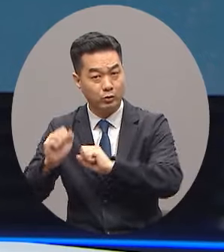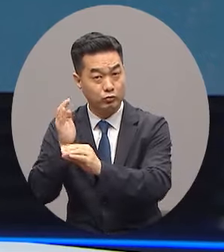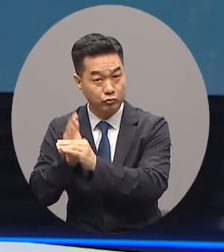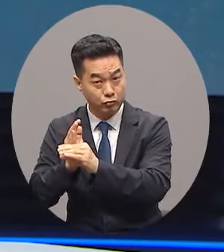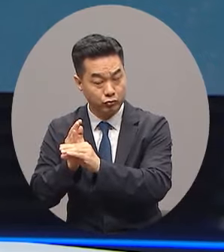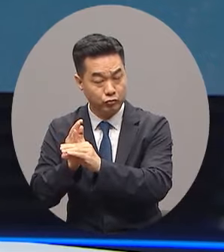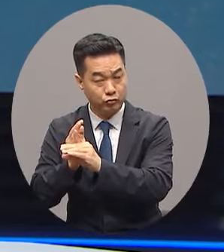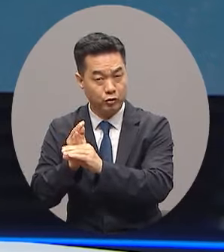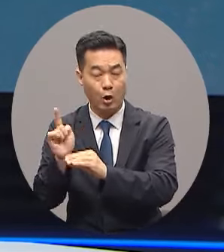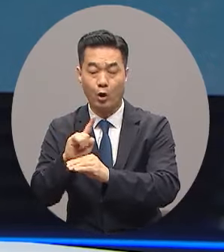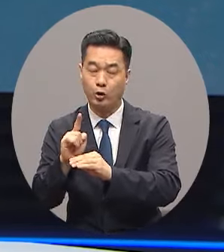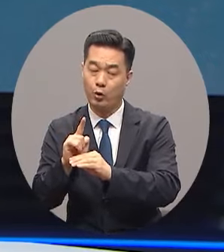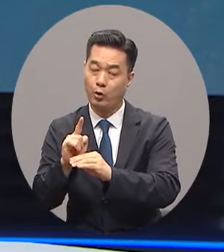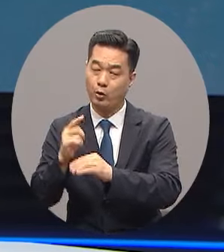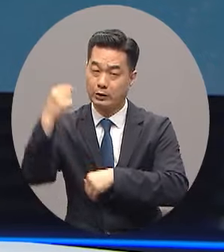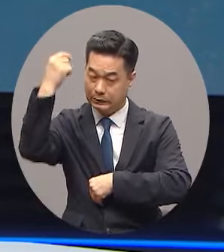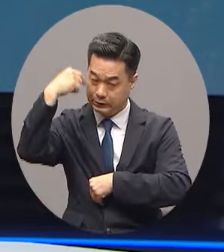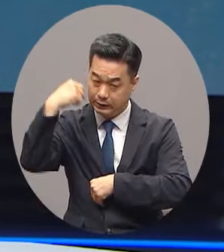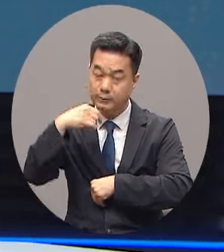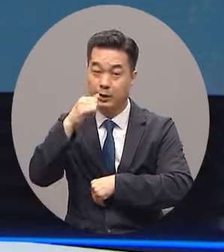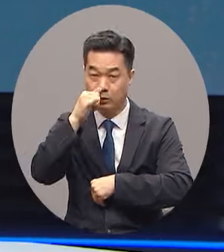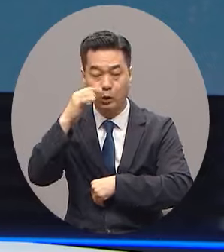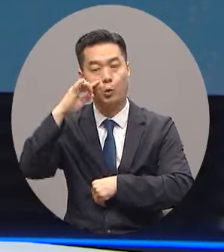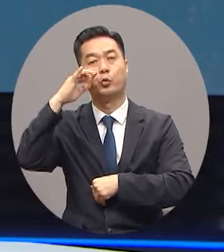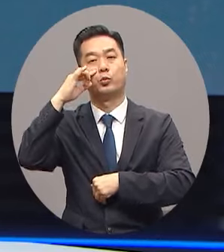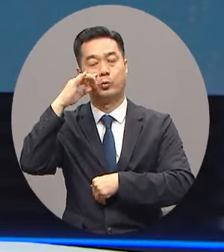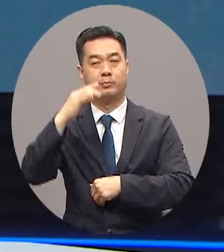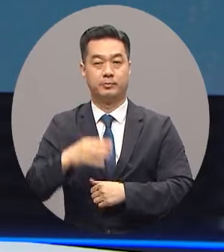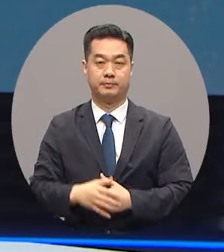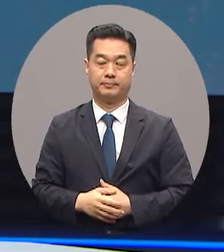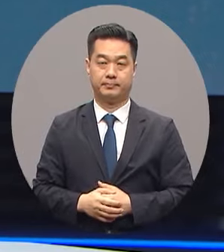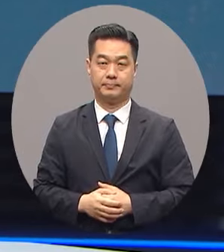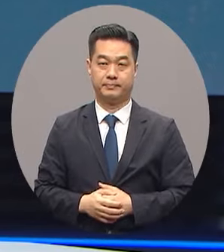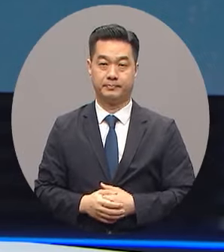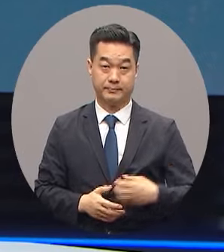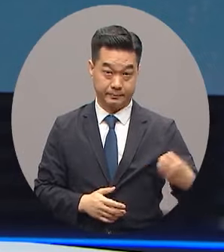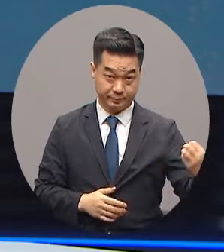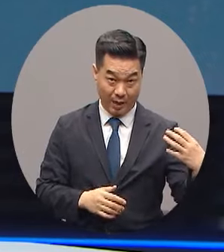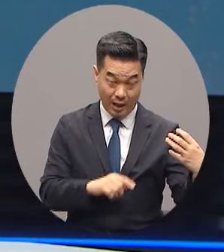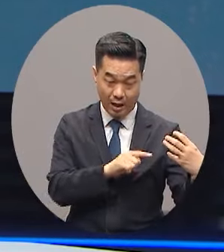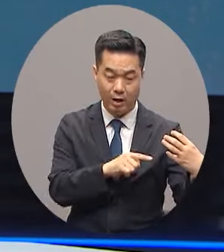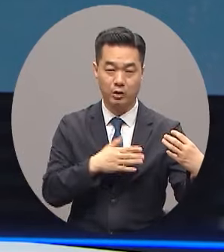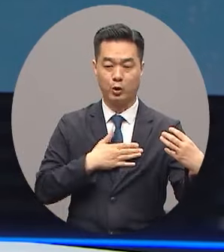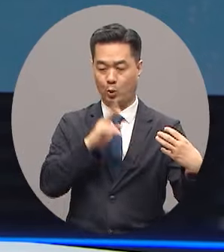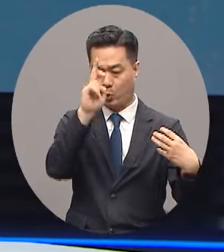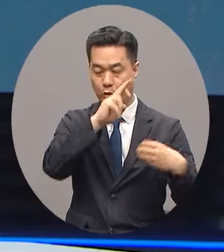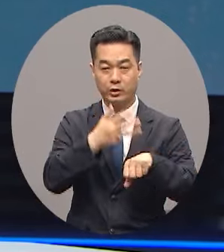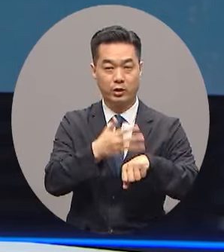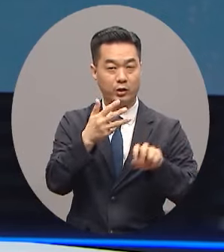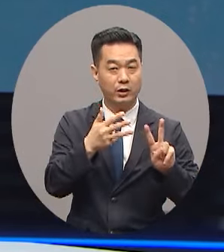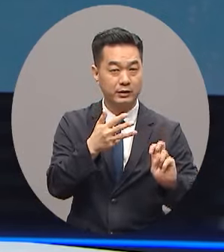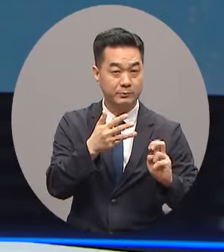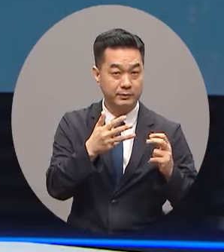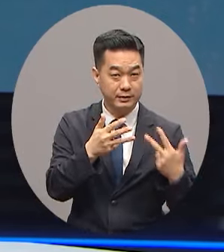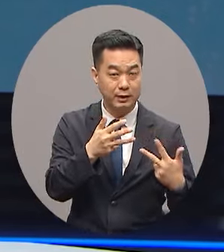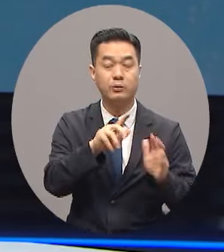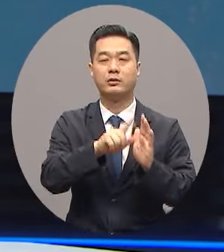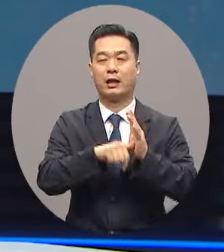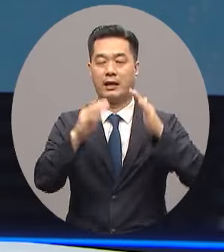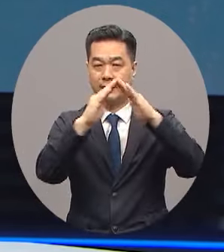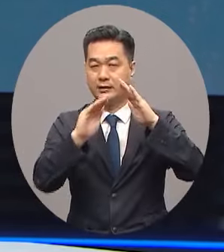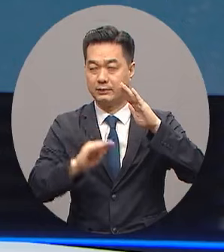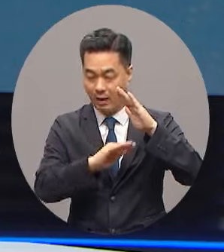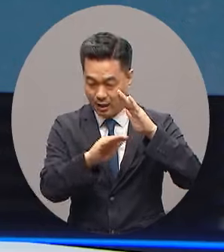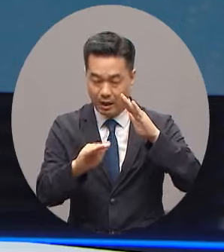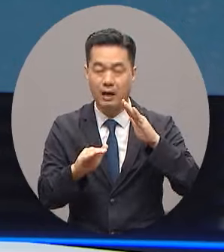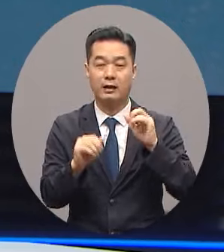계셨는지, 어떻게 진동을 느끼셨는지 좀 궁금합니다. 네, 저는 오전 8시 27분쯤에 집안에서 이제